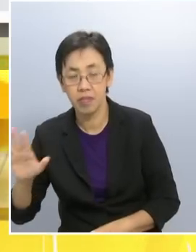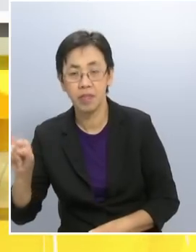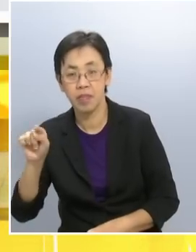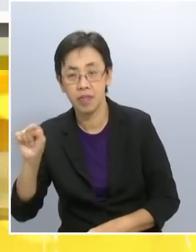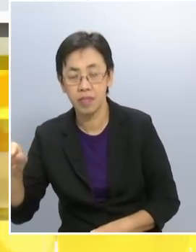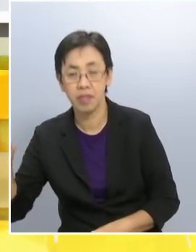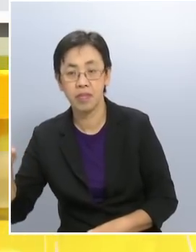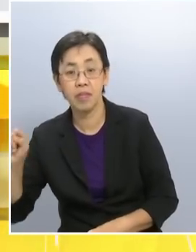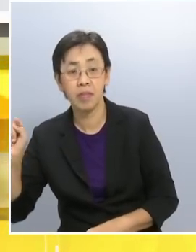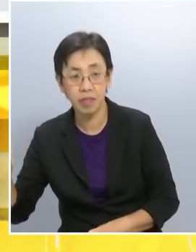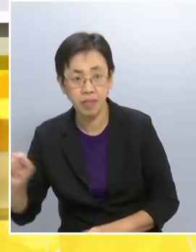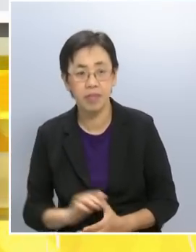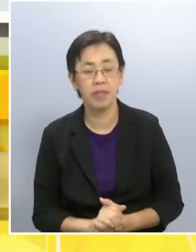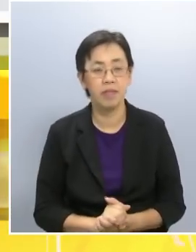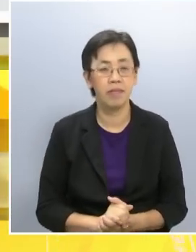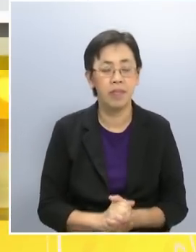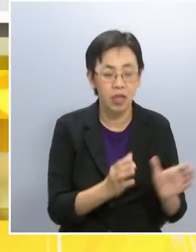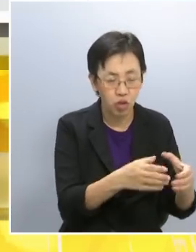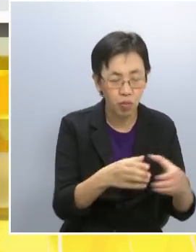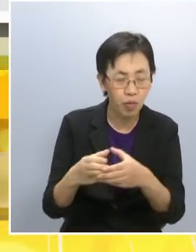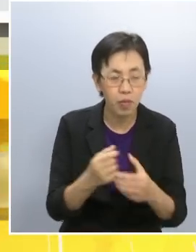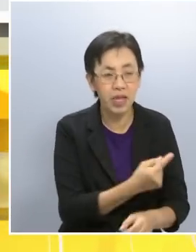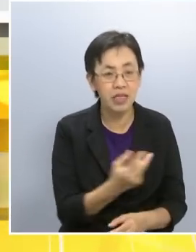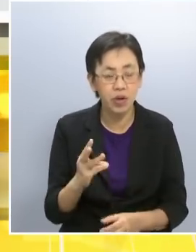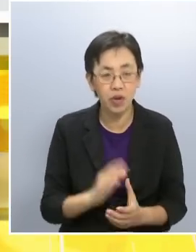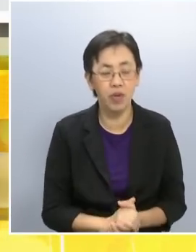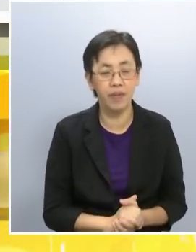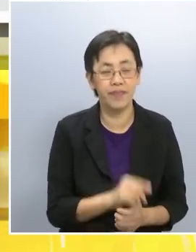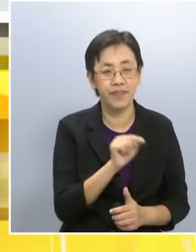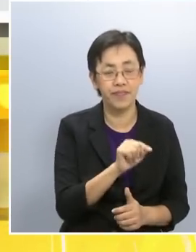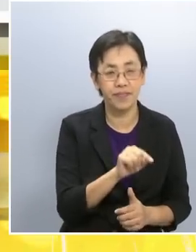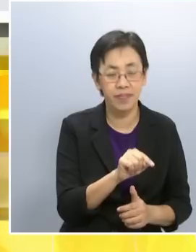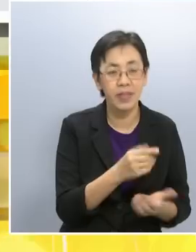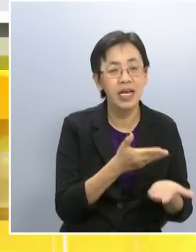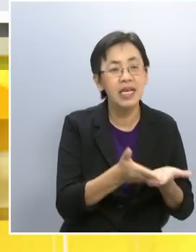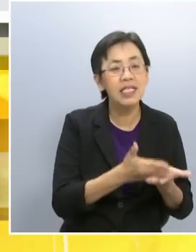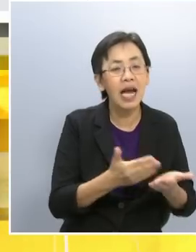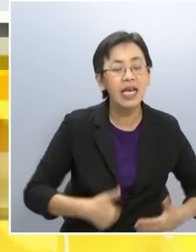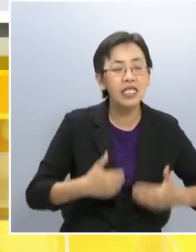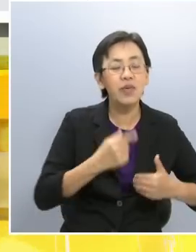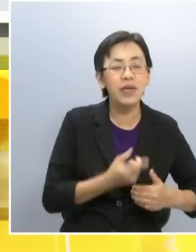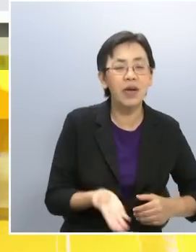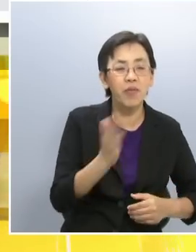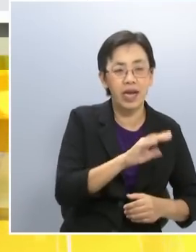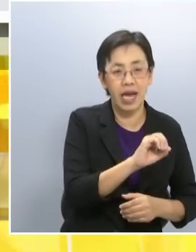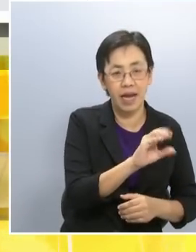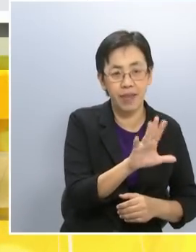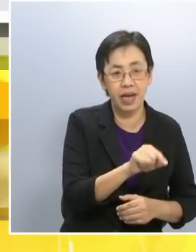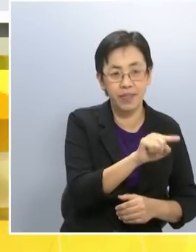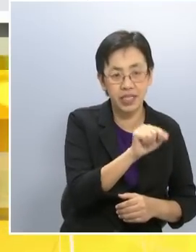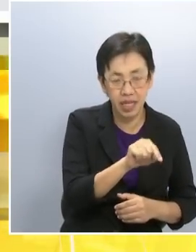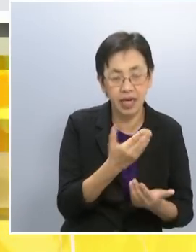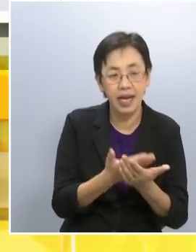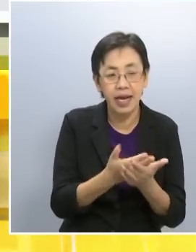และ 15% ก็แบ่งเป็นกลุ่มตั้งแต่เรื่องกรณีว่าจะใช้ประจำวัน 55% ค่ะออม